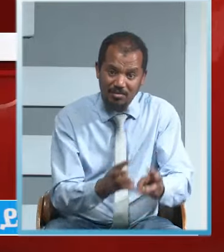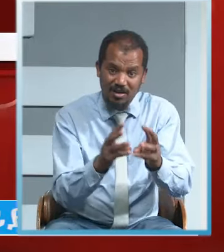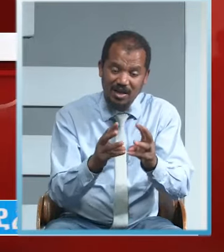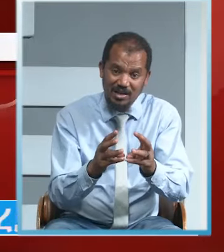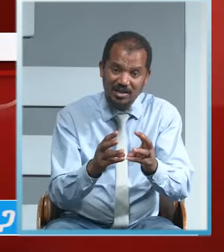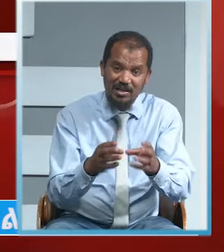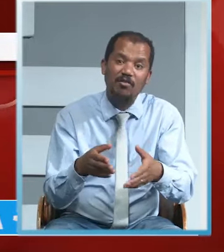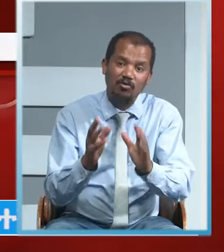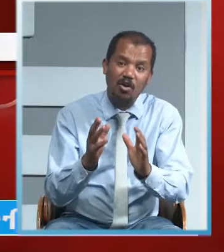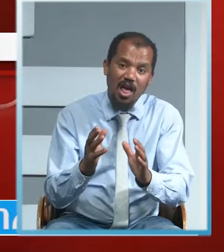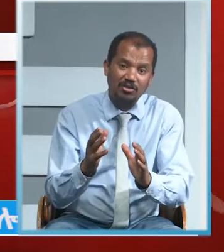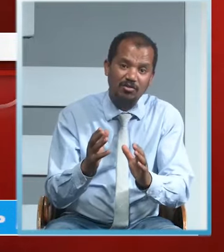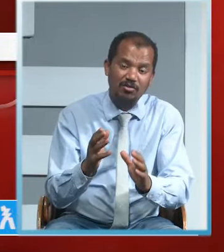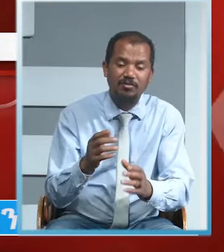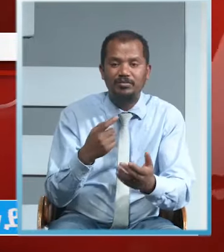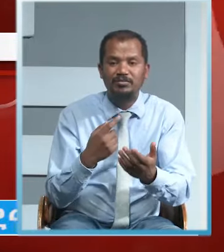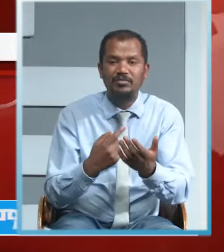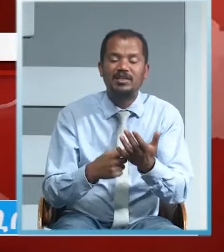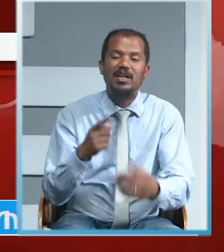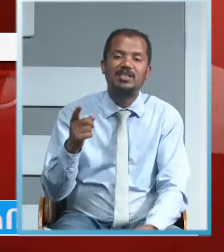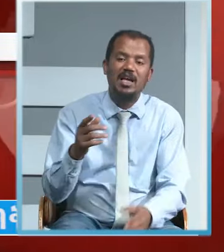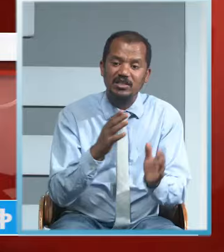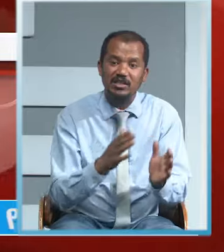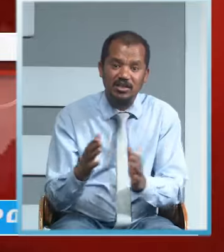ተፈጥሮላቸው ከዛ ድርጊታቸው